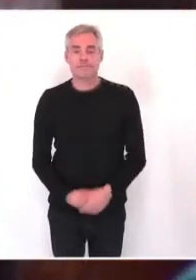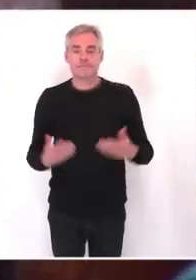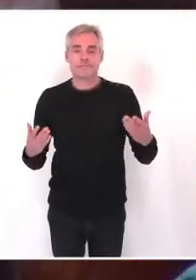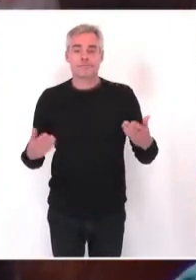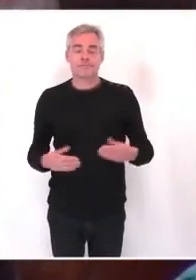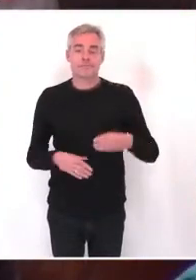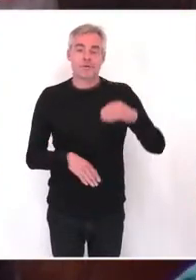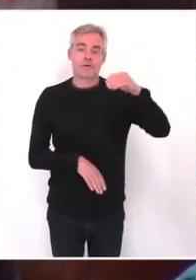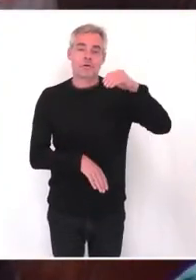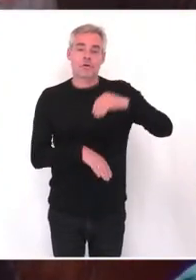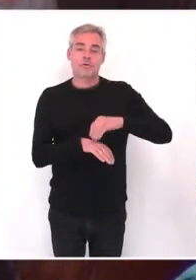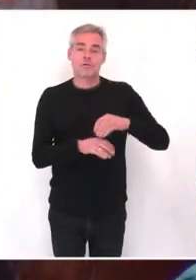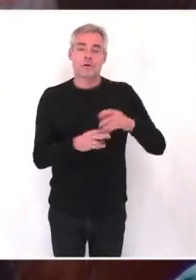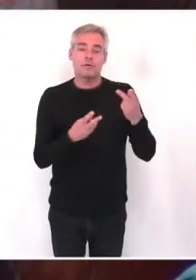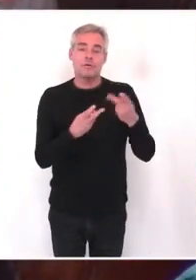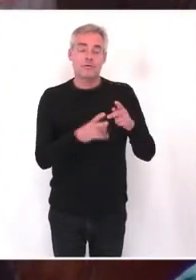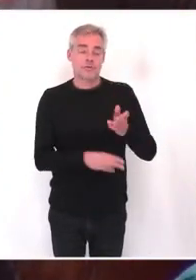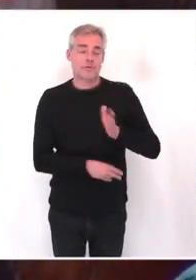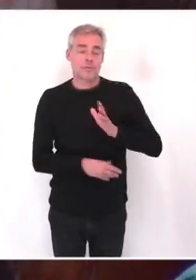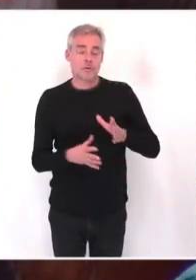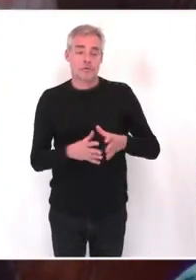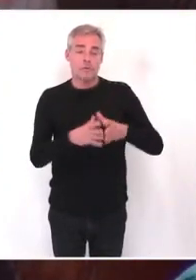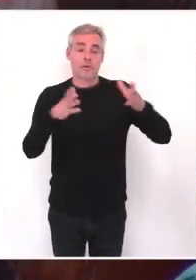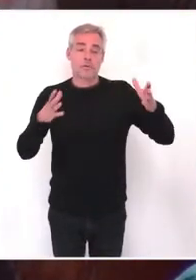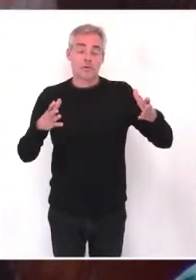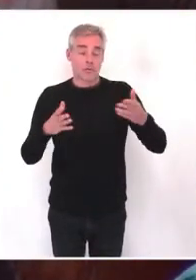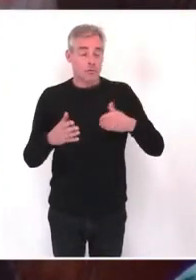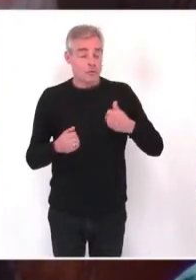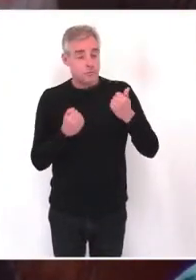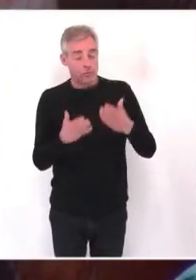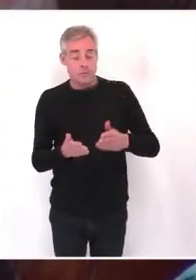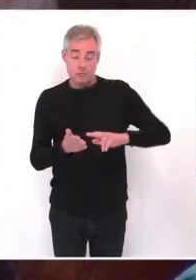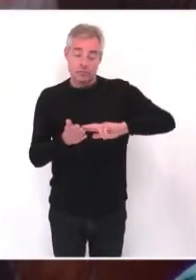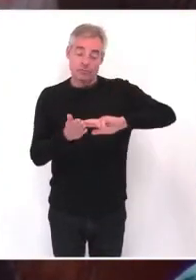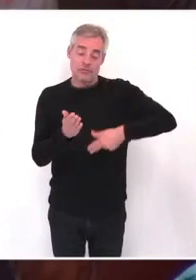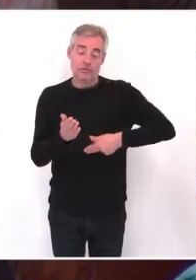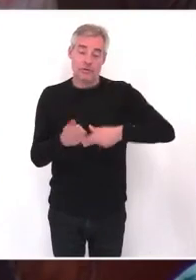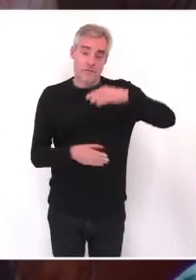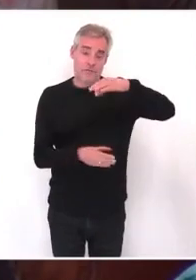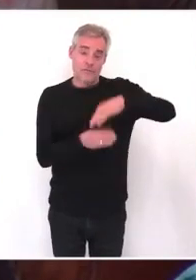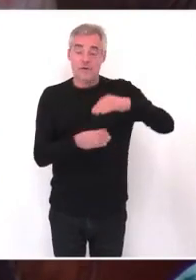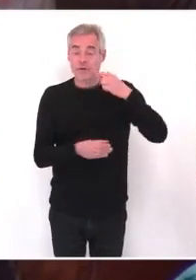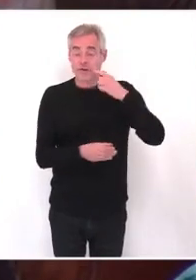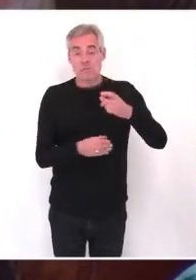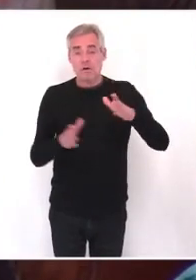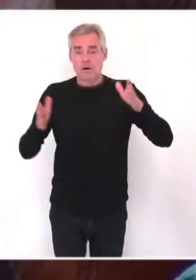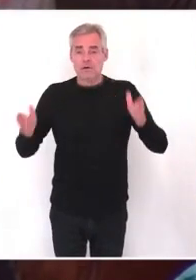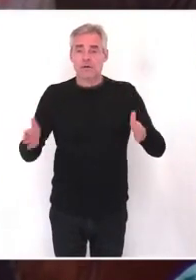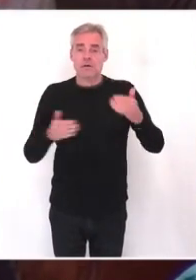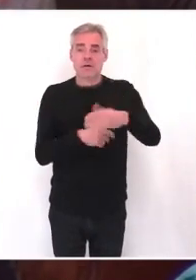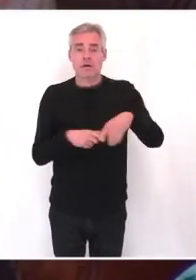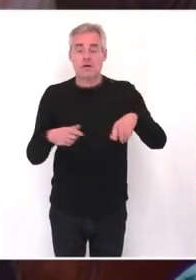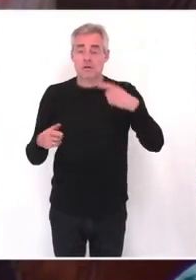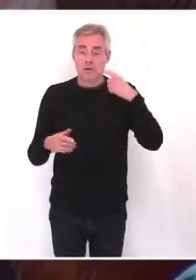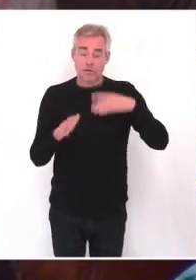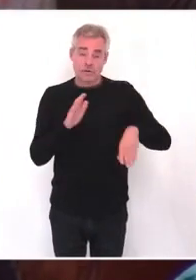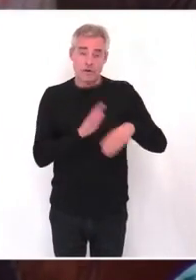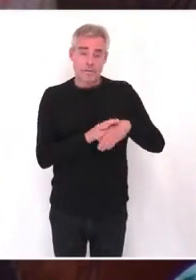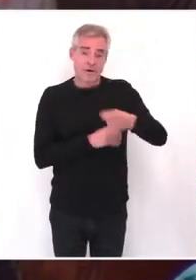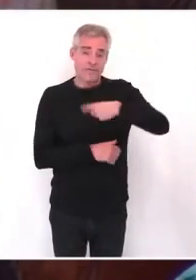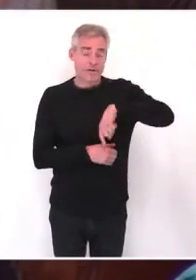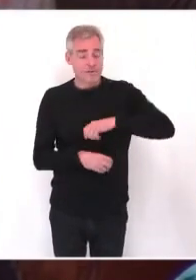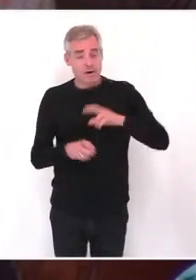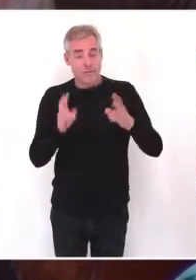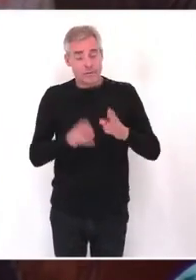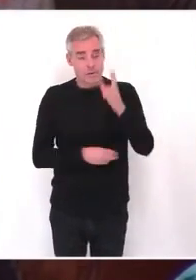Le contrat de ville de Bordeaux Métropole que je vous propose d'adopter aujourd'hui est un cadre large et consensuel, à partir duquel nous allons